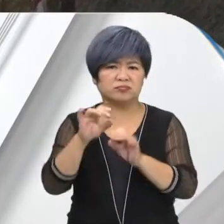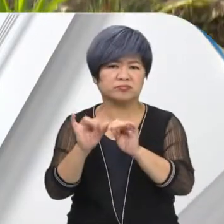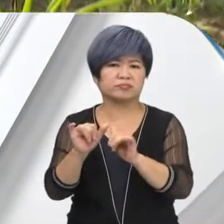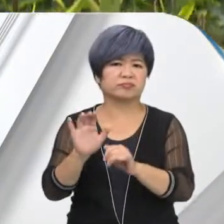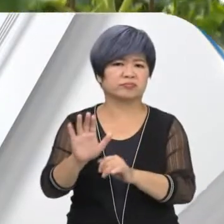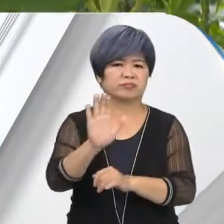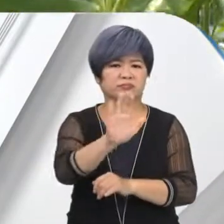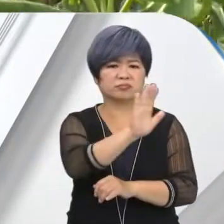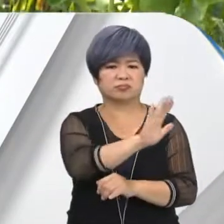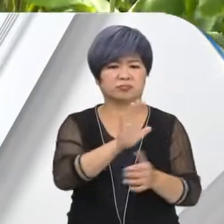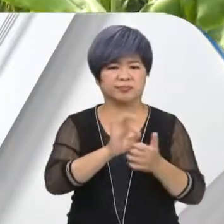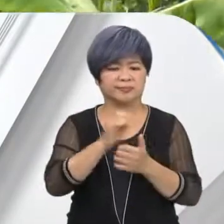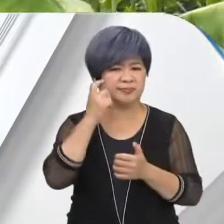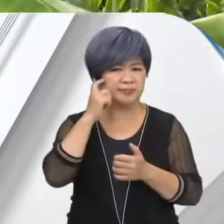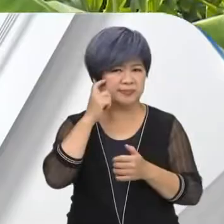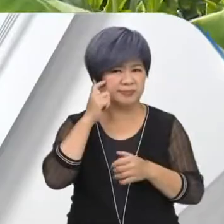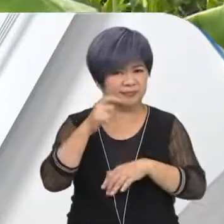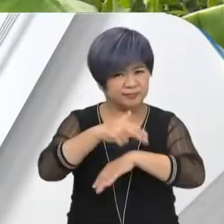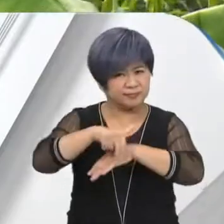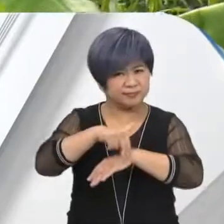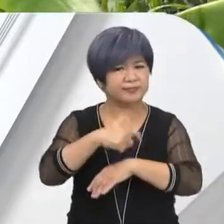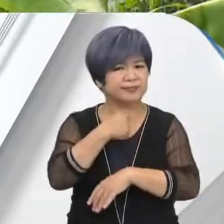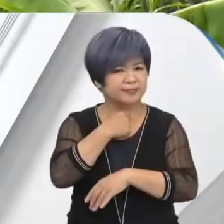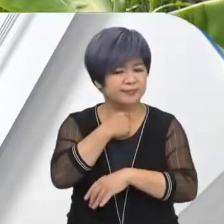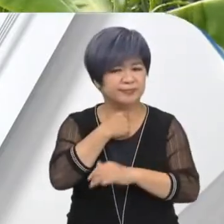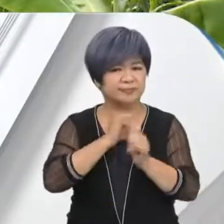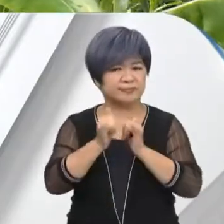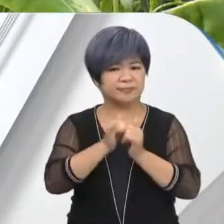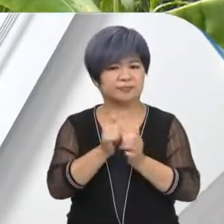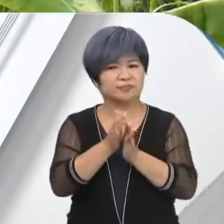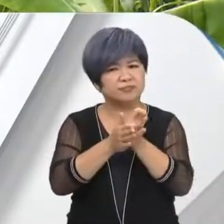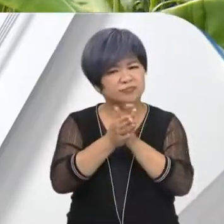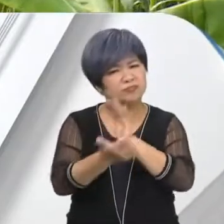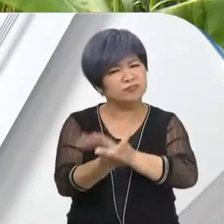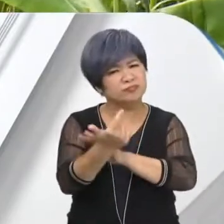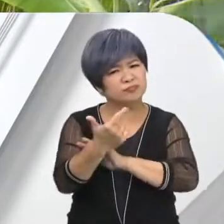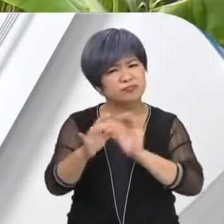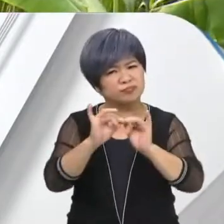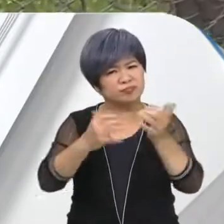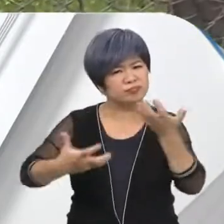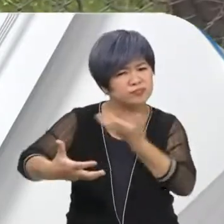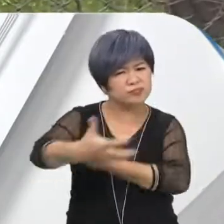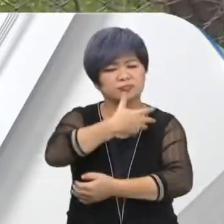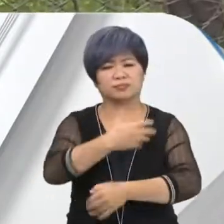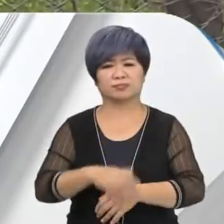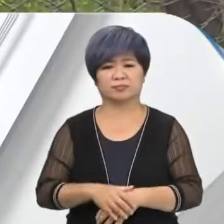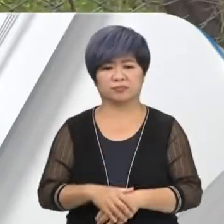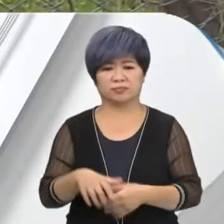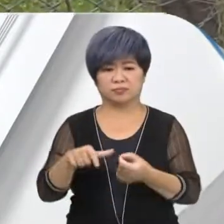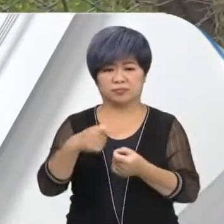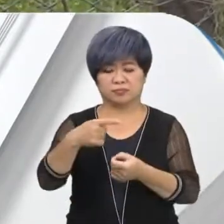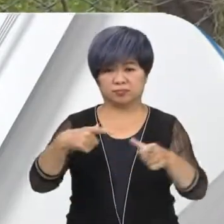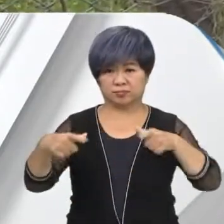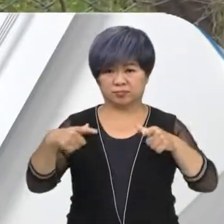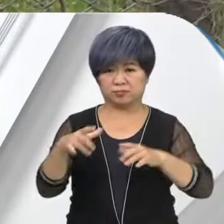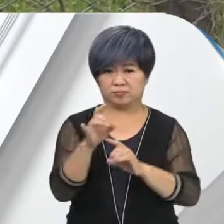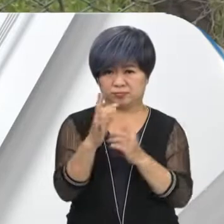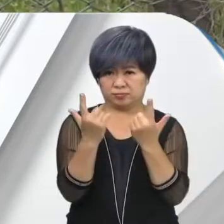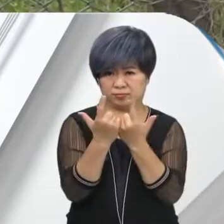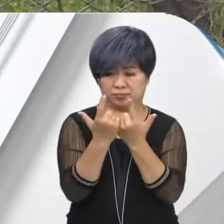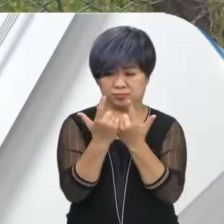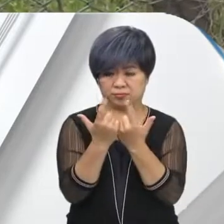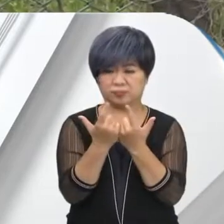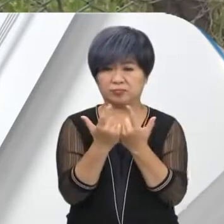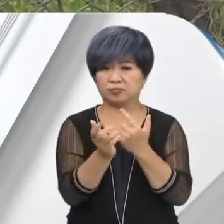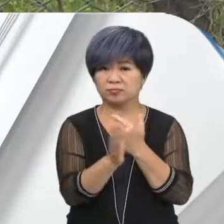的，被道外友好废弃使用，民众就要求尽快整肃。 公益公园呢，是我们竹北哈西区这